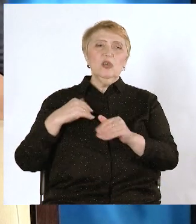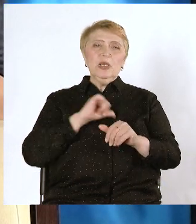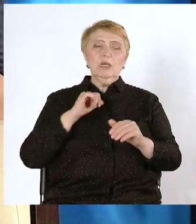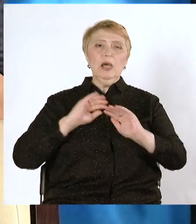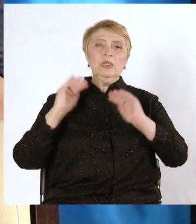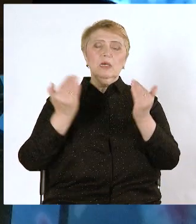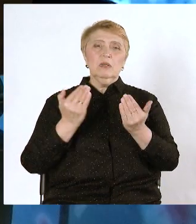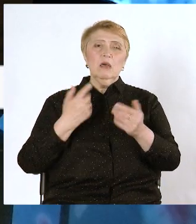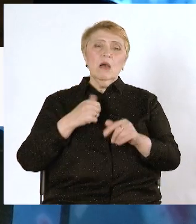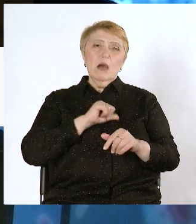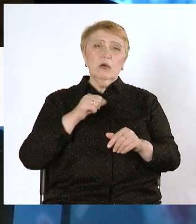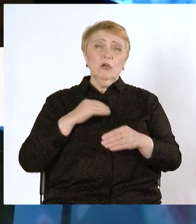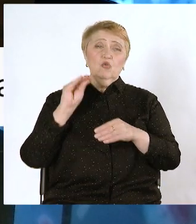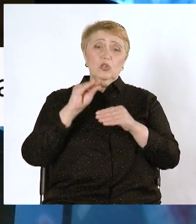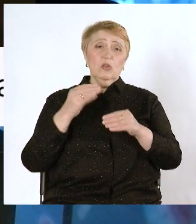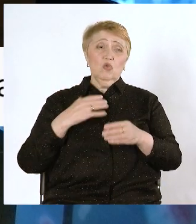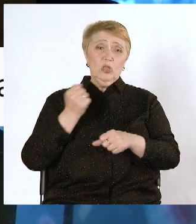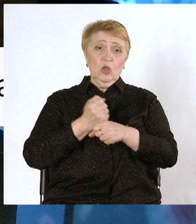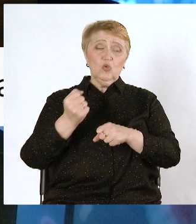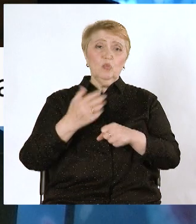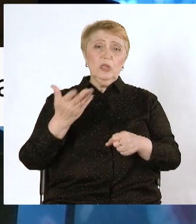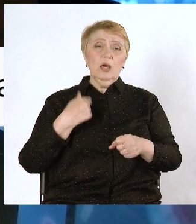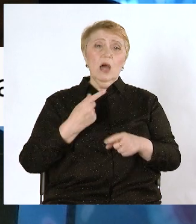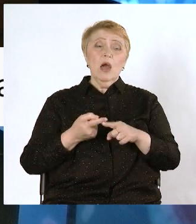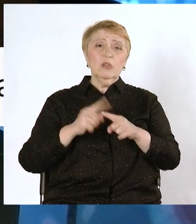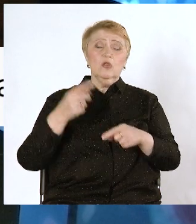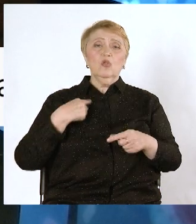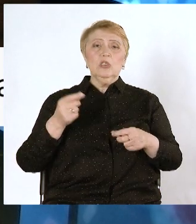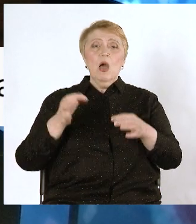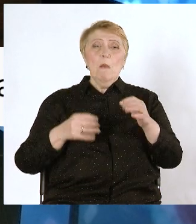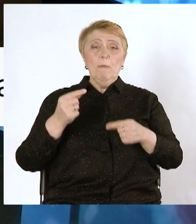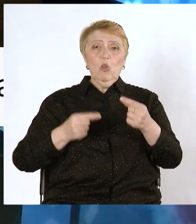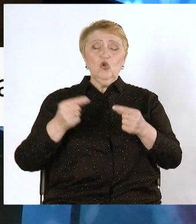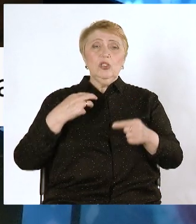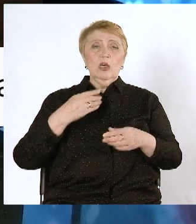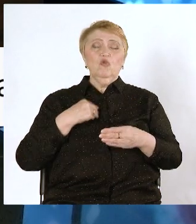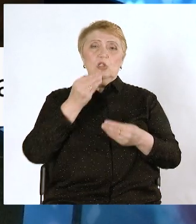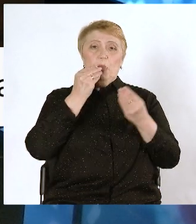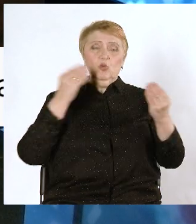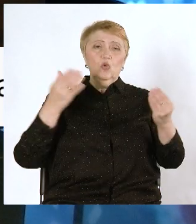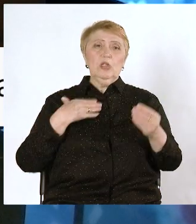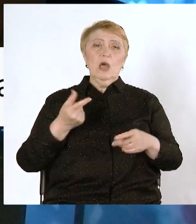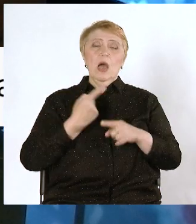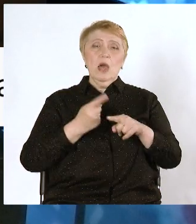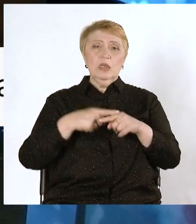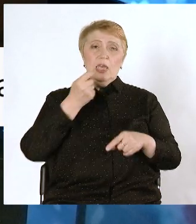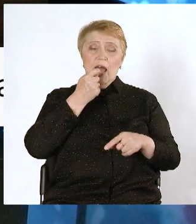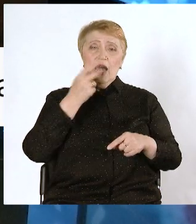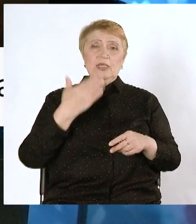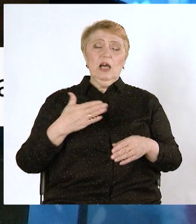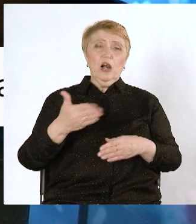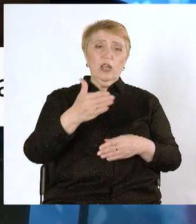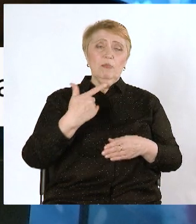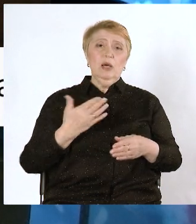пища доступно это и молочные продукты это и творог это яйца это рыба эта птица но